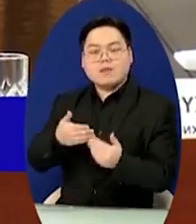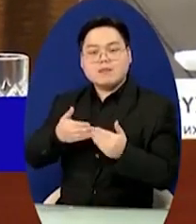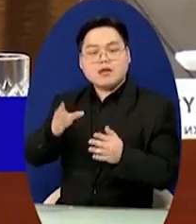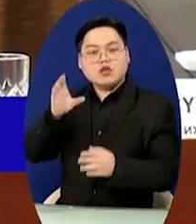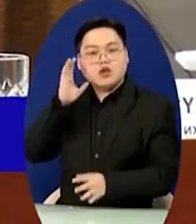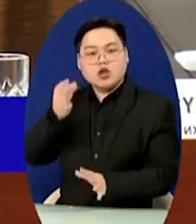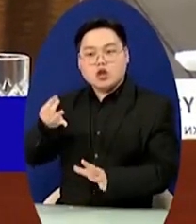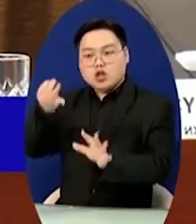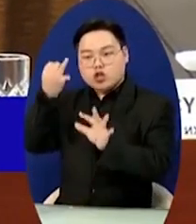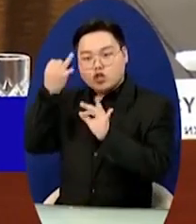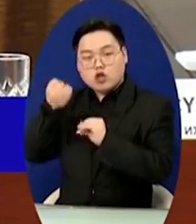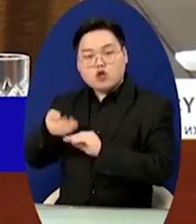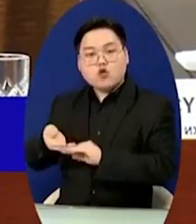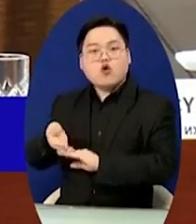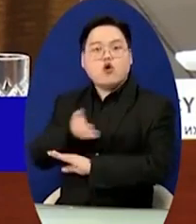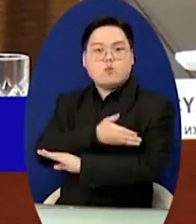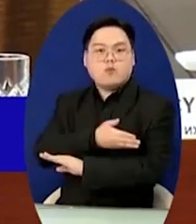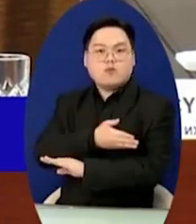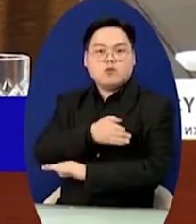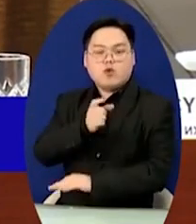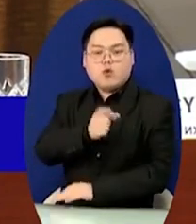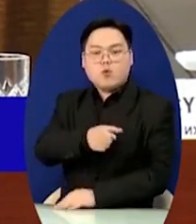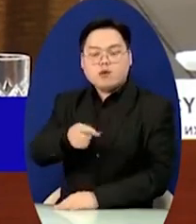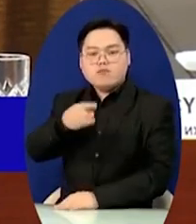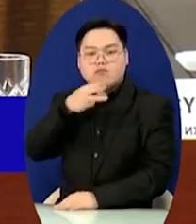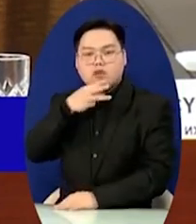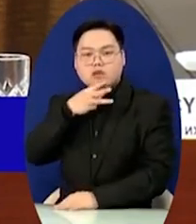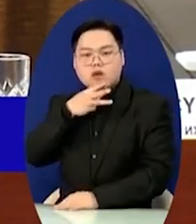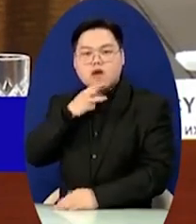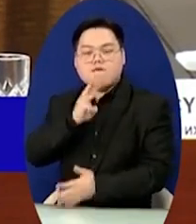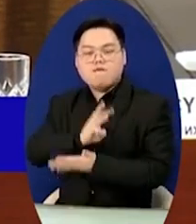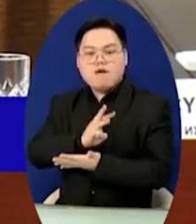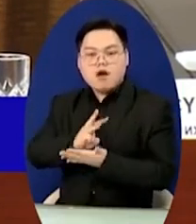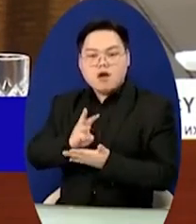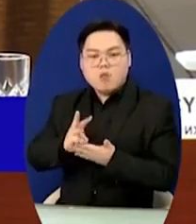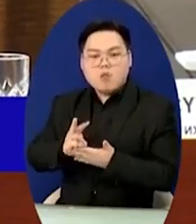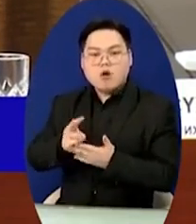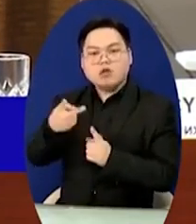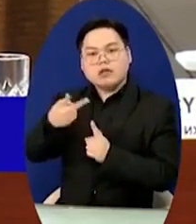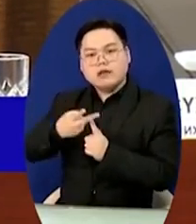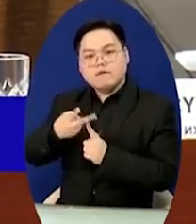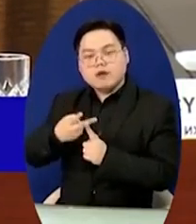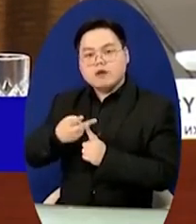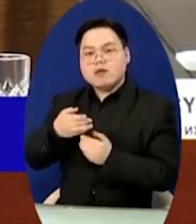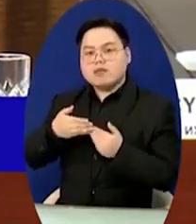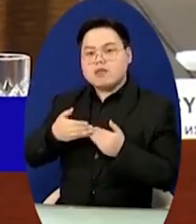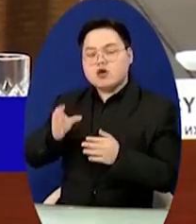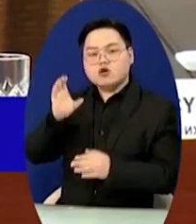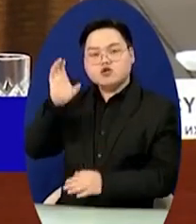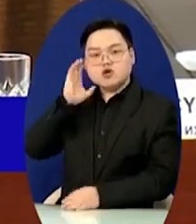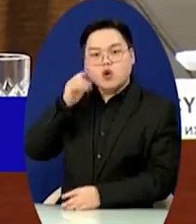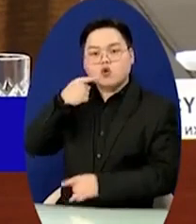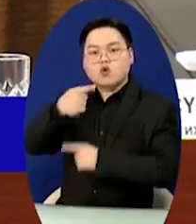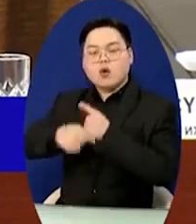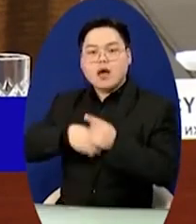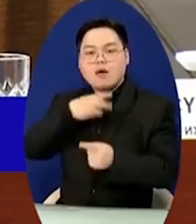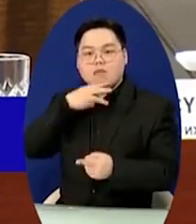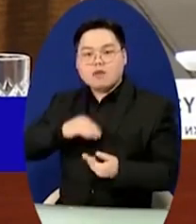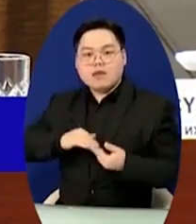сонсголоос 7 хоногийн өмнө олон нийтийн мэдээллийн хэрэгслэр одоо энэ сонсголын талаар мэдээлэл